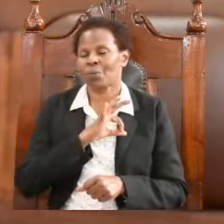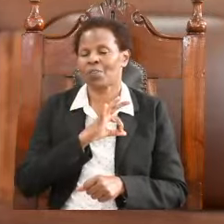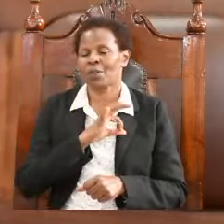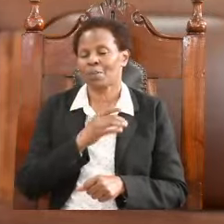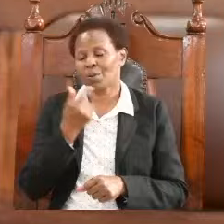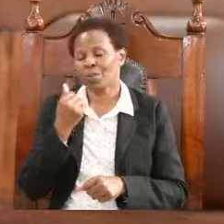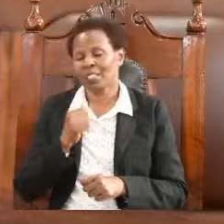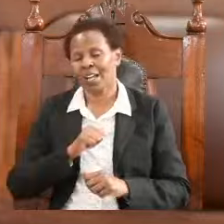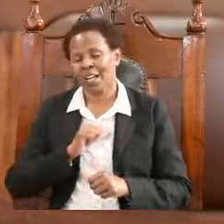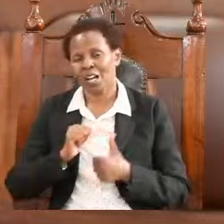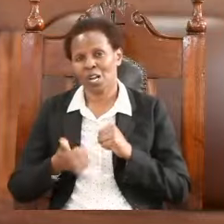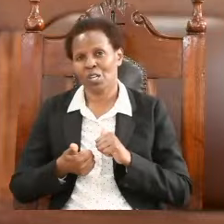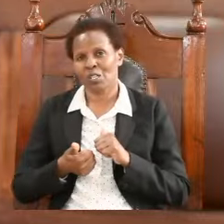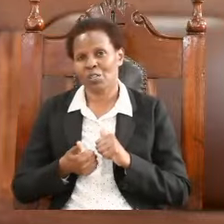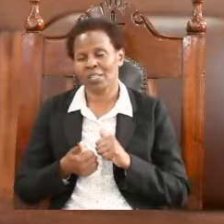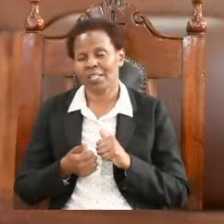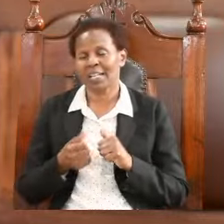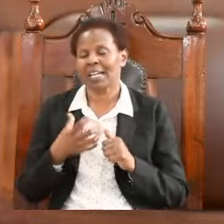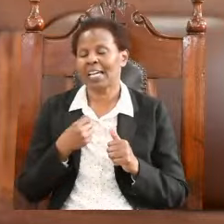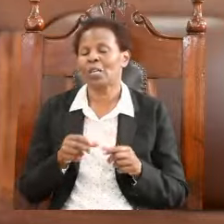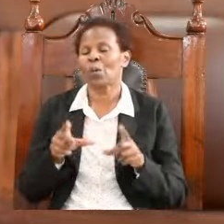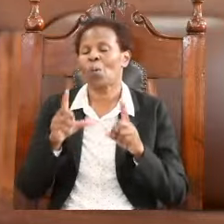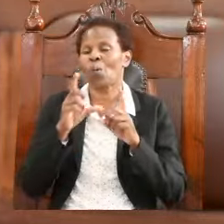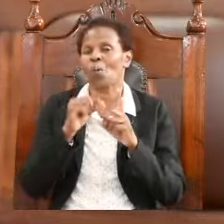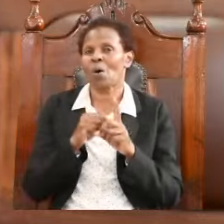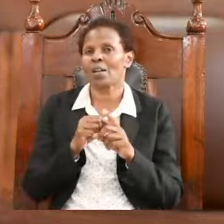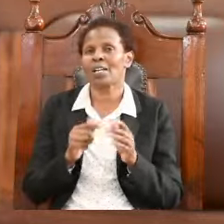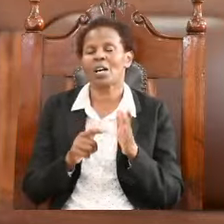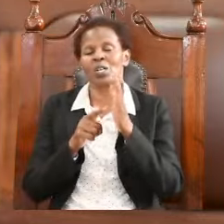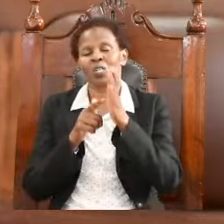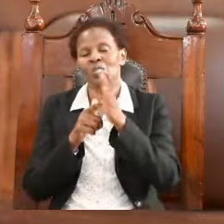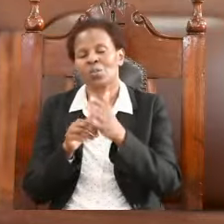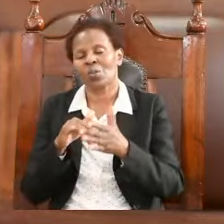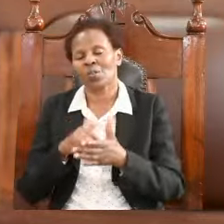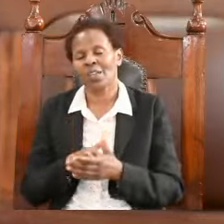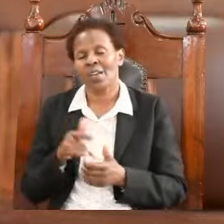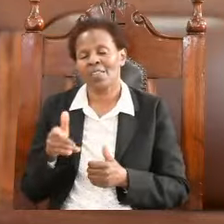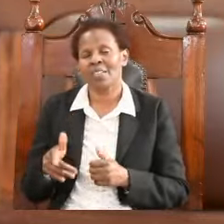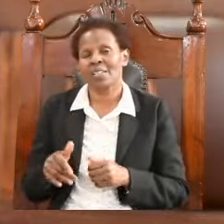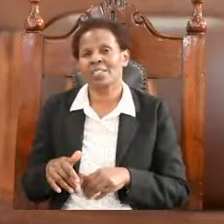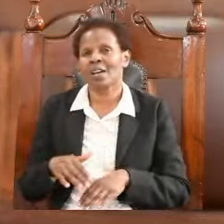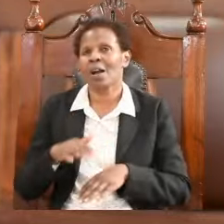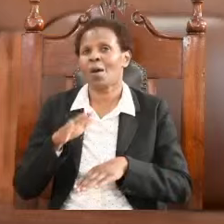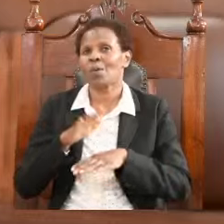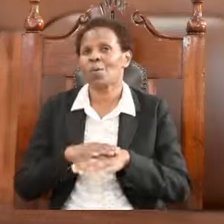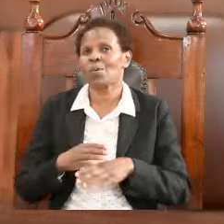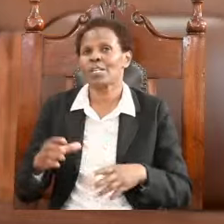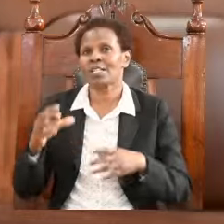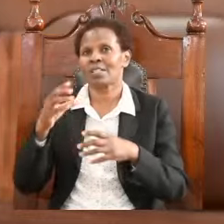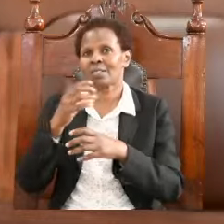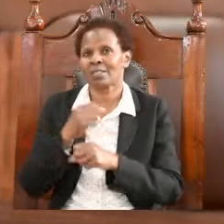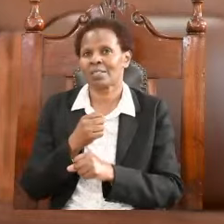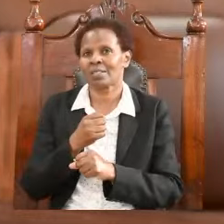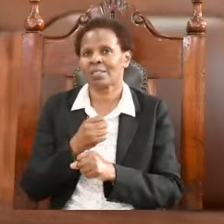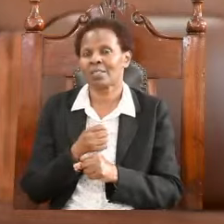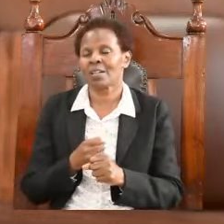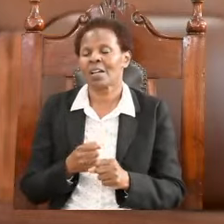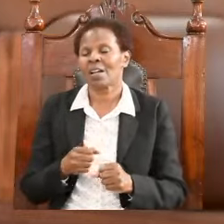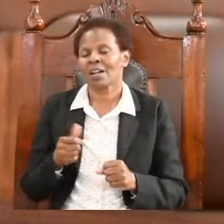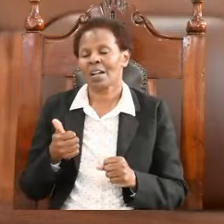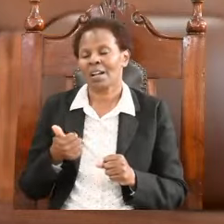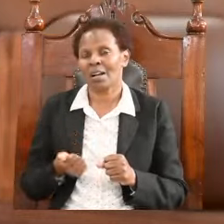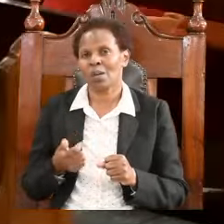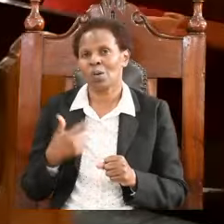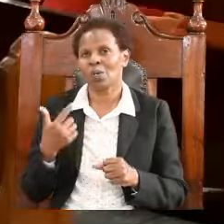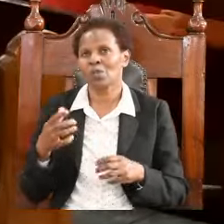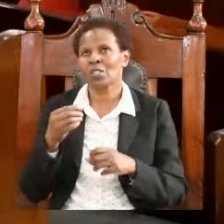cieko ciake na ciugo ciake ni cionanagia ati uyu ni mundu wihokete ngai ni mundu wiririte